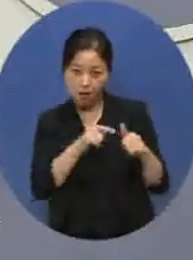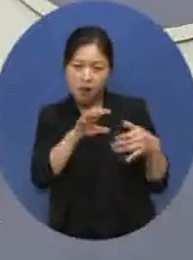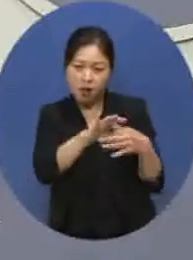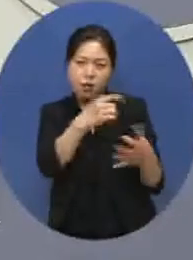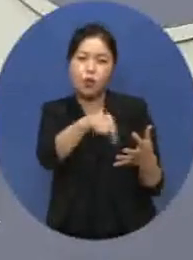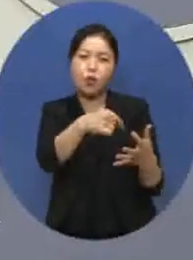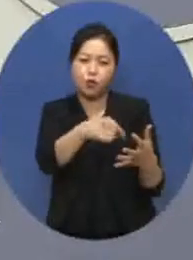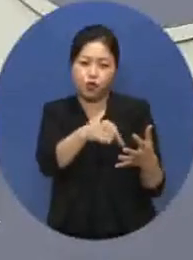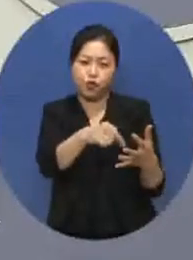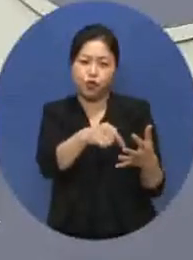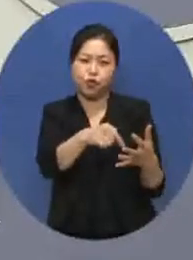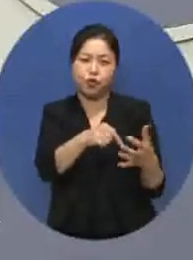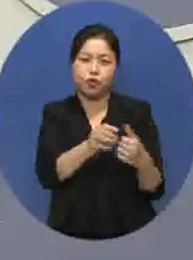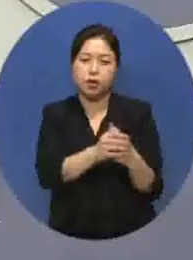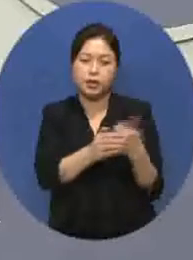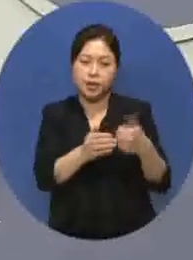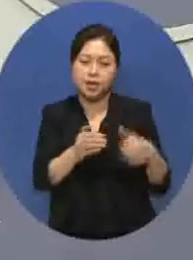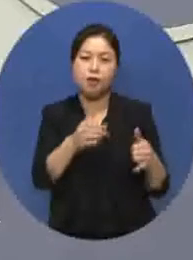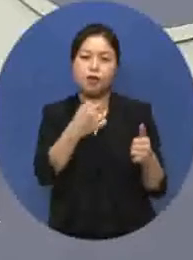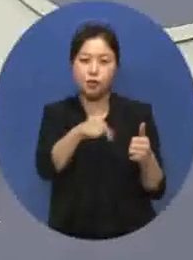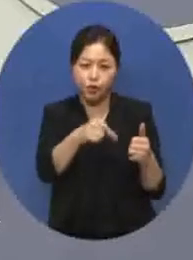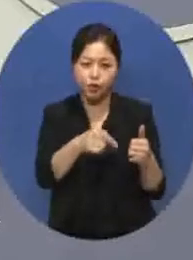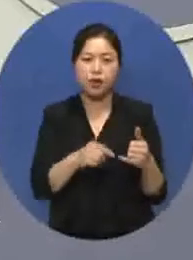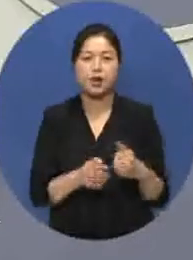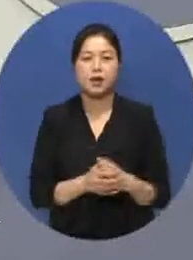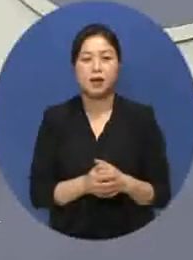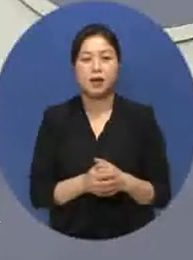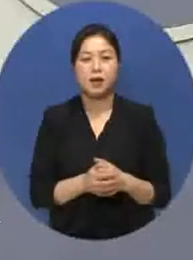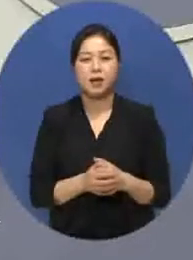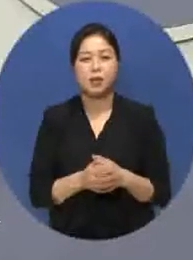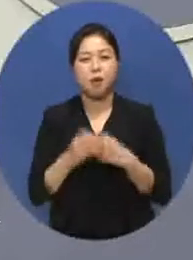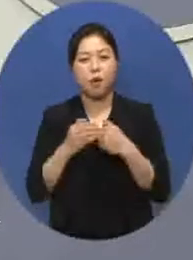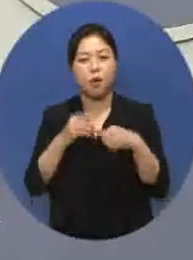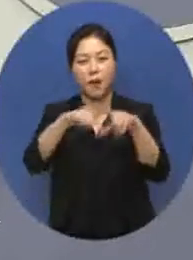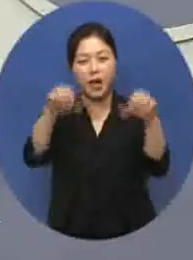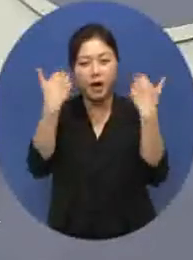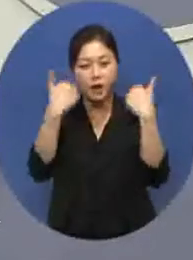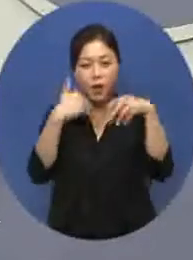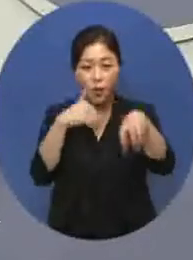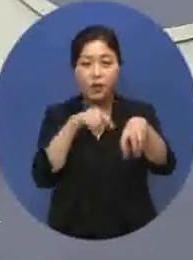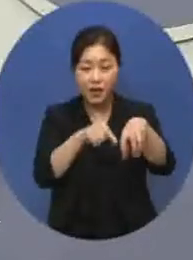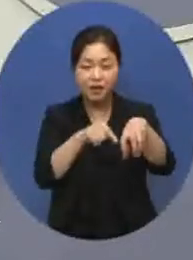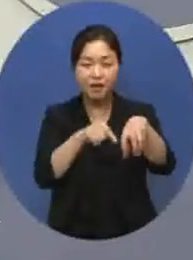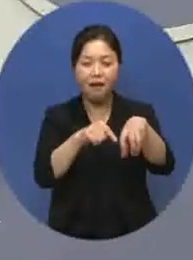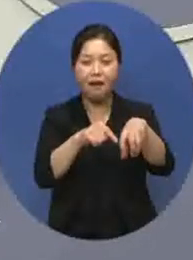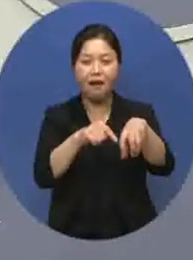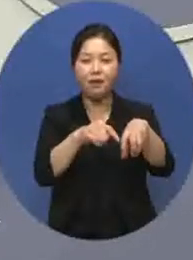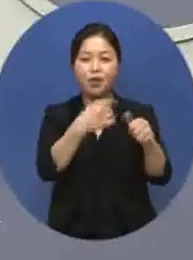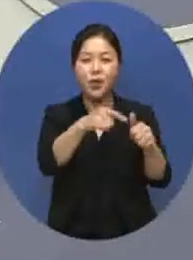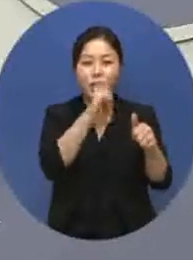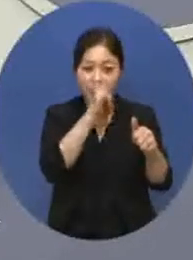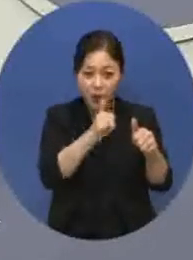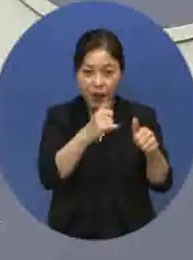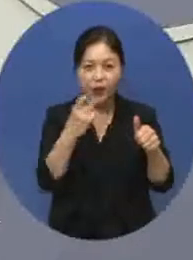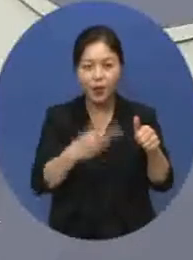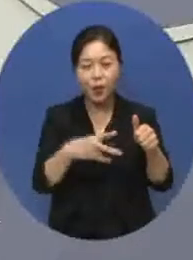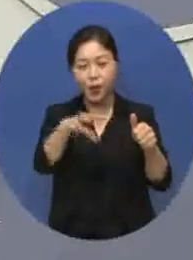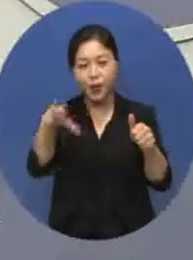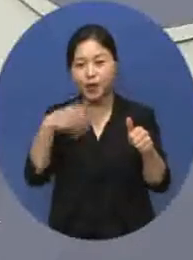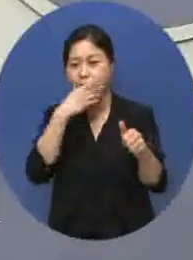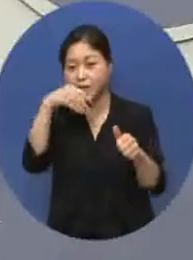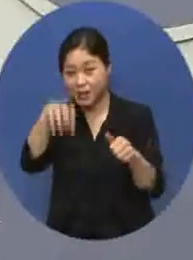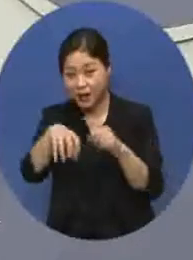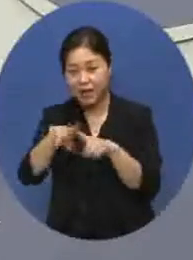해 주시는데 그 교육은 뭐 일반 뭐 학교 같은 데서 다 하고 있고 주변에 뭐